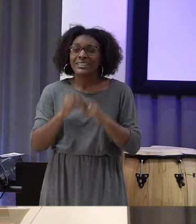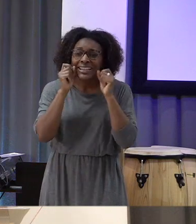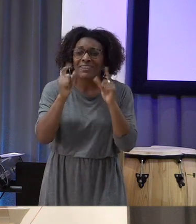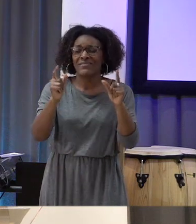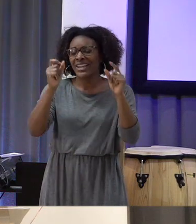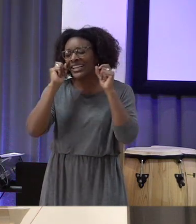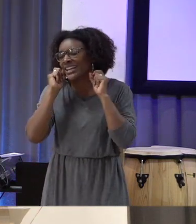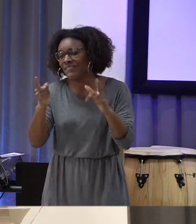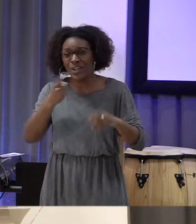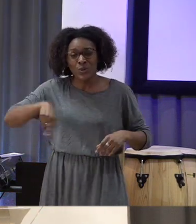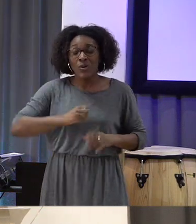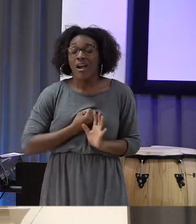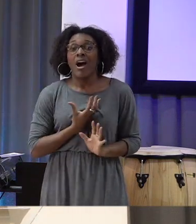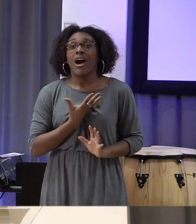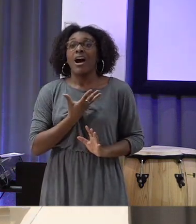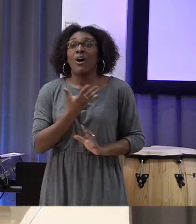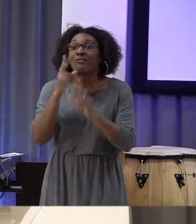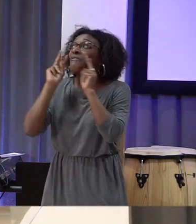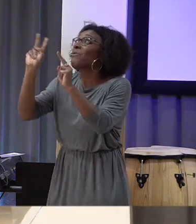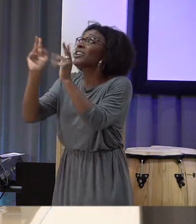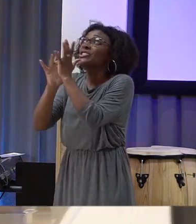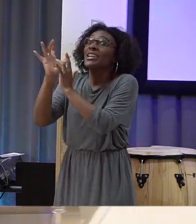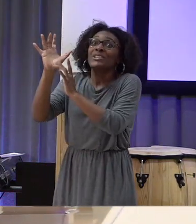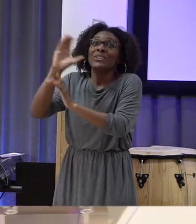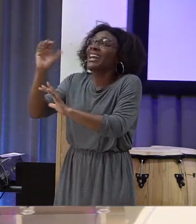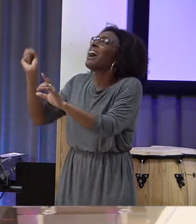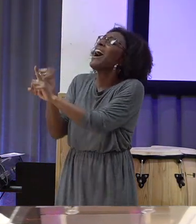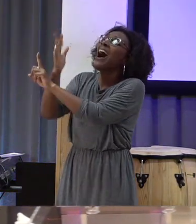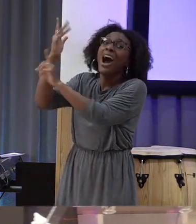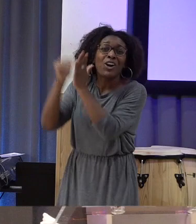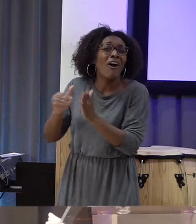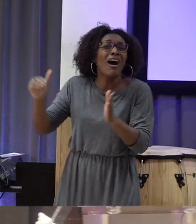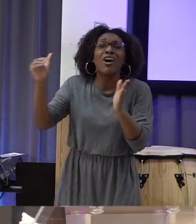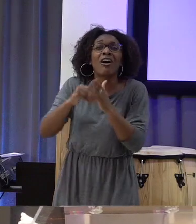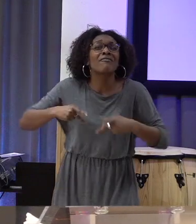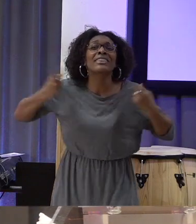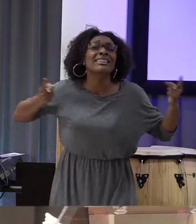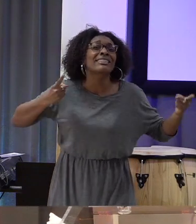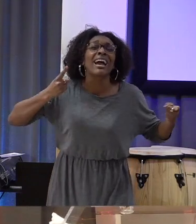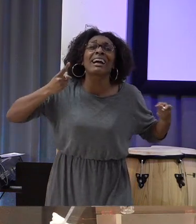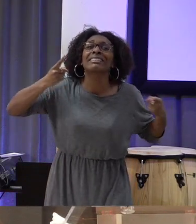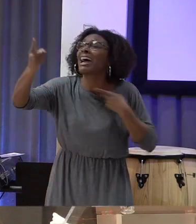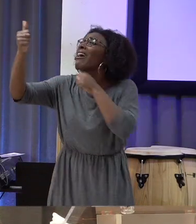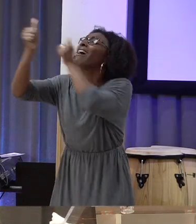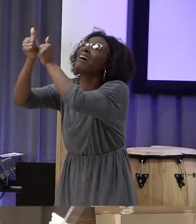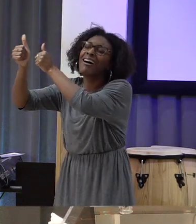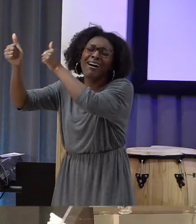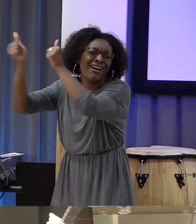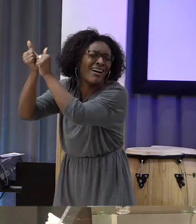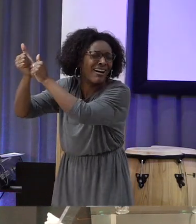Réveillés, nous verrons encore la gloire, encore et encore la gloire de Dieu.